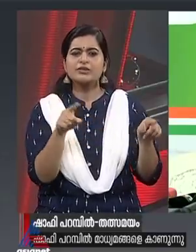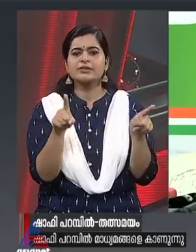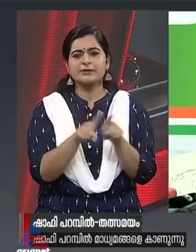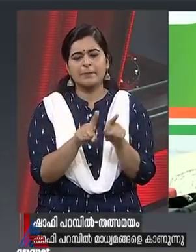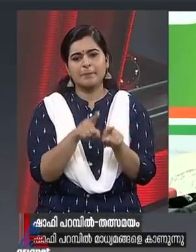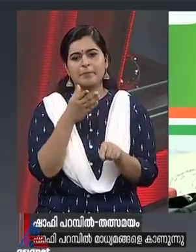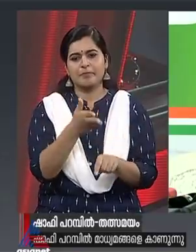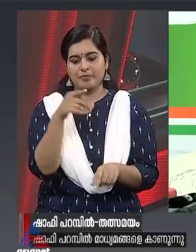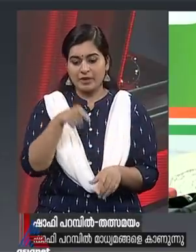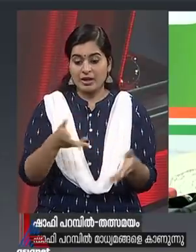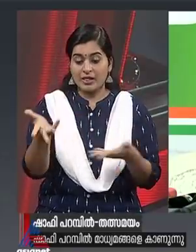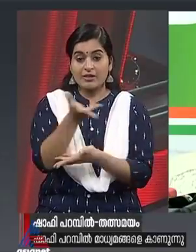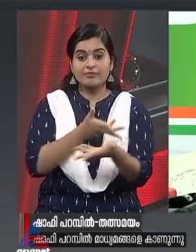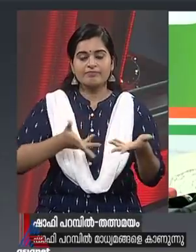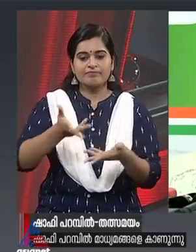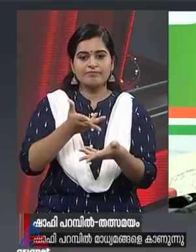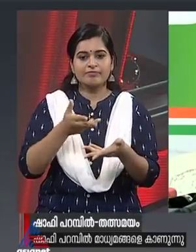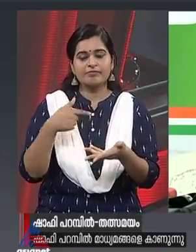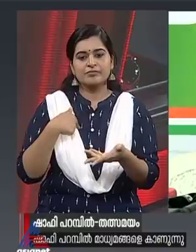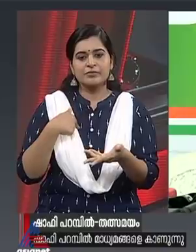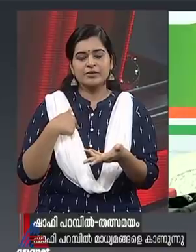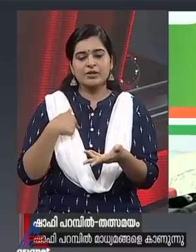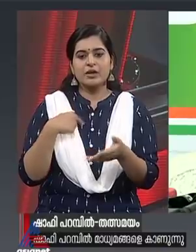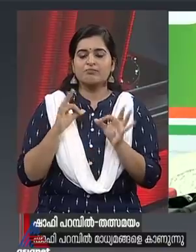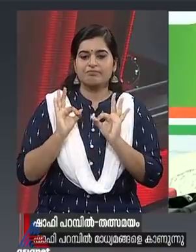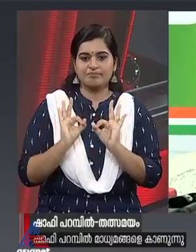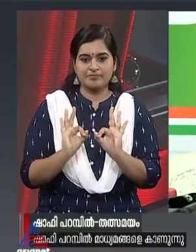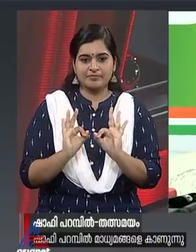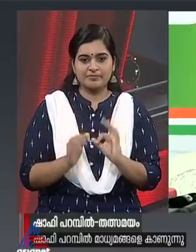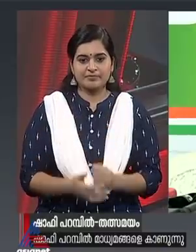എന്നുള്ളതാണ് ഇന്ന് നടന്ന ചർച്ചയുടെ സാരാംശം.